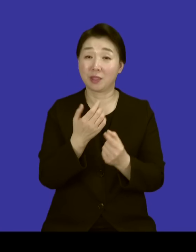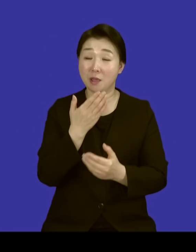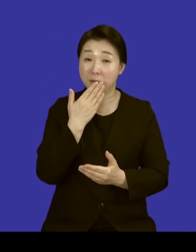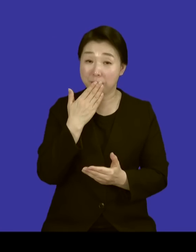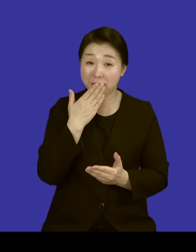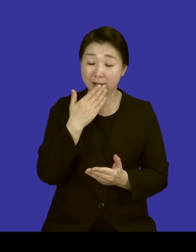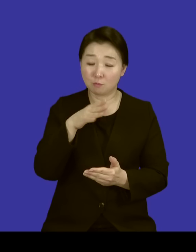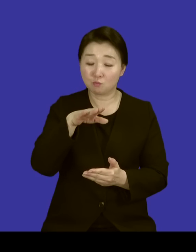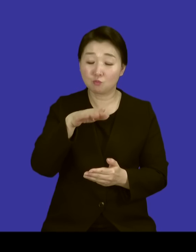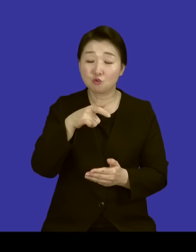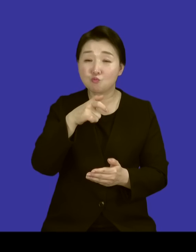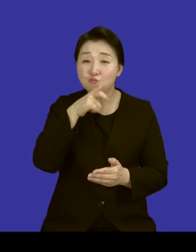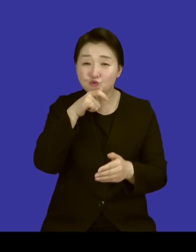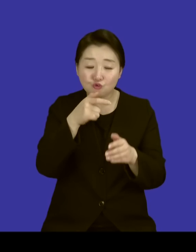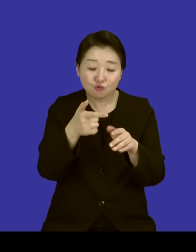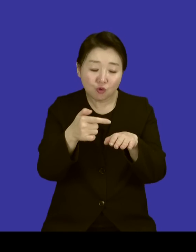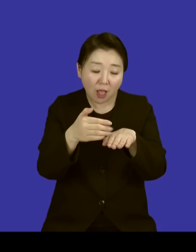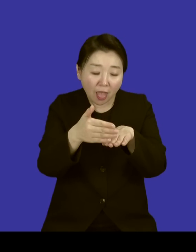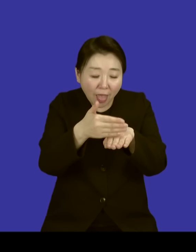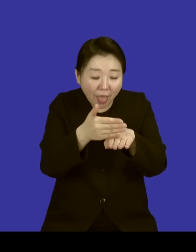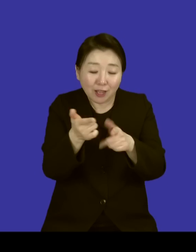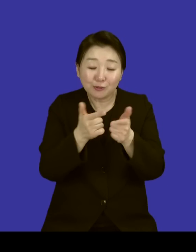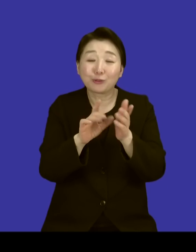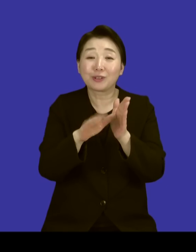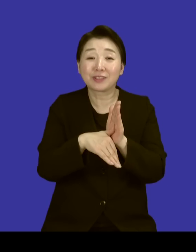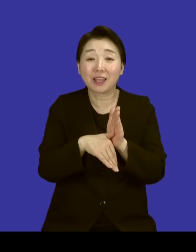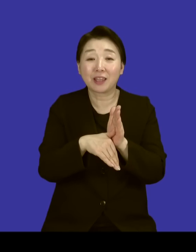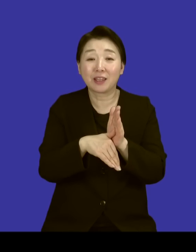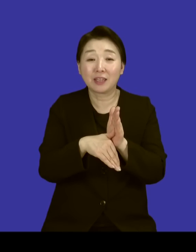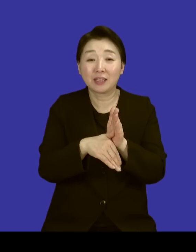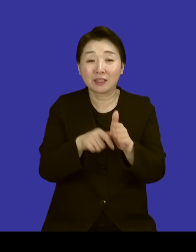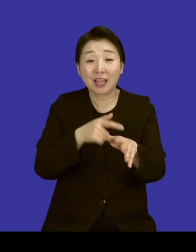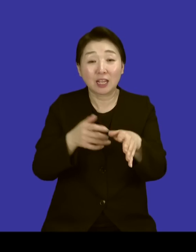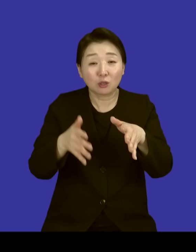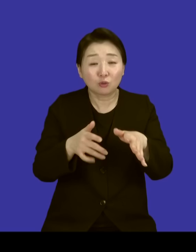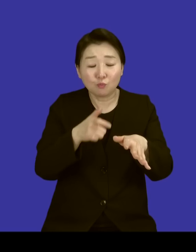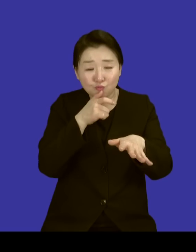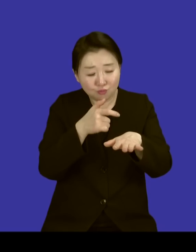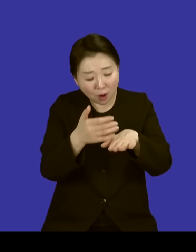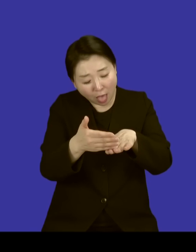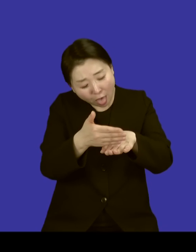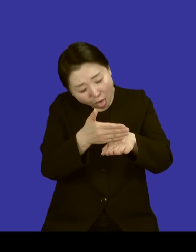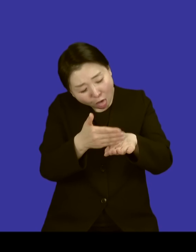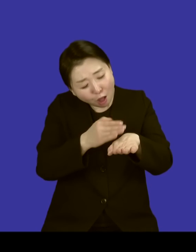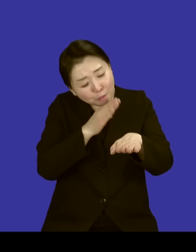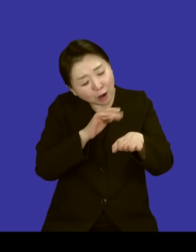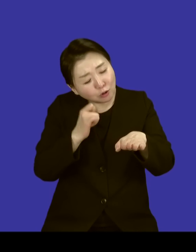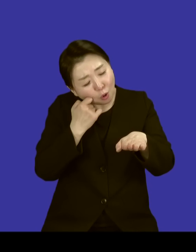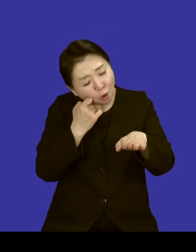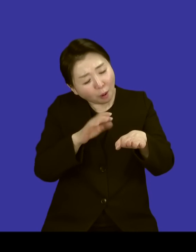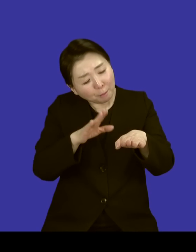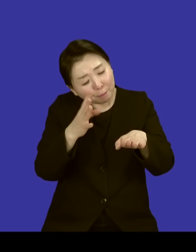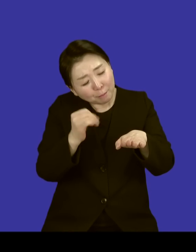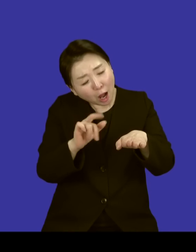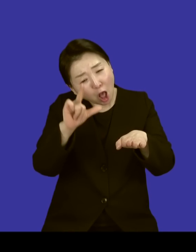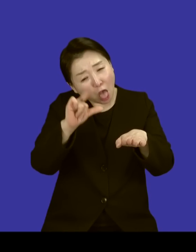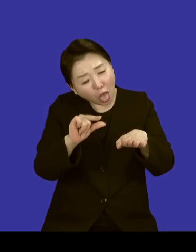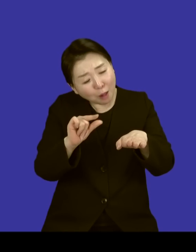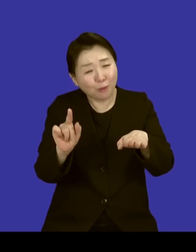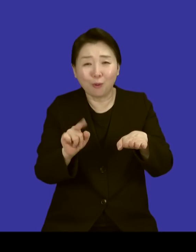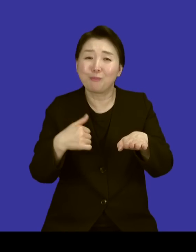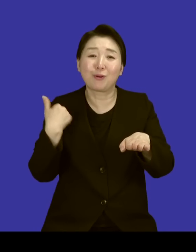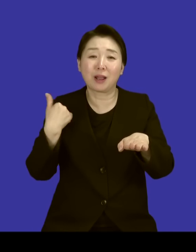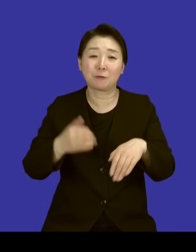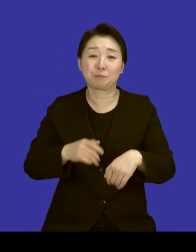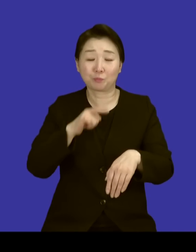물 맞추잖아요. 예. 밥을 맞추는데 제가 서투니까 굉장히 어려워요. 이게 밥이 그렇죠. 많은지 적은지. 예. 근데 어느 날 이렇게